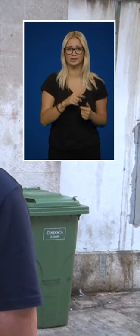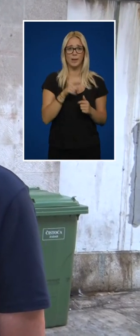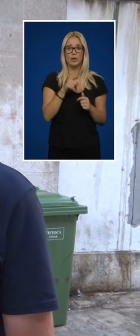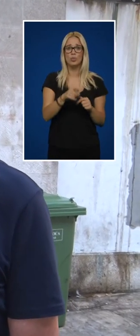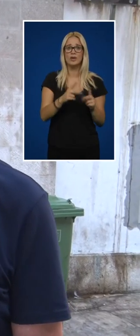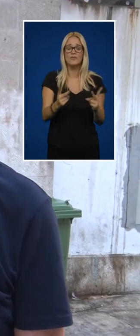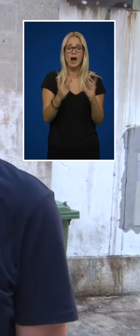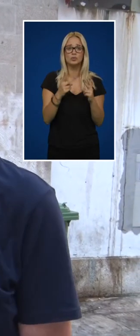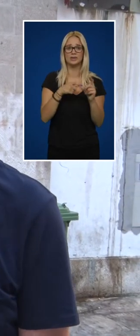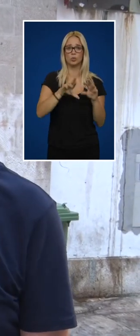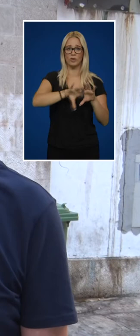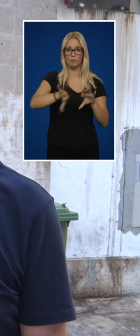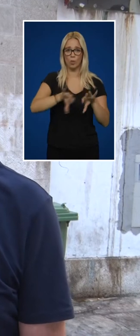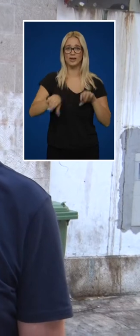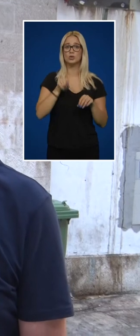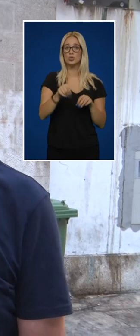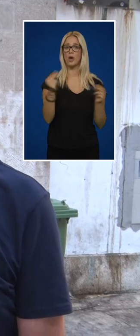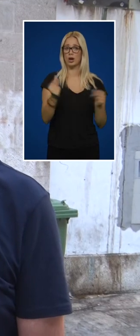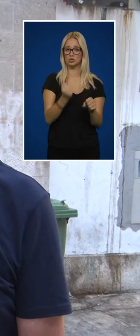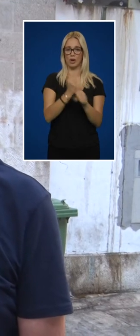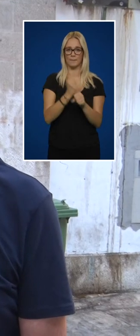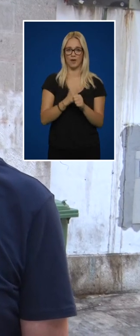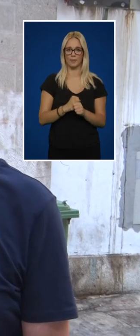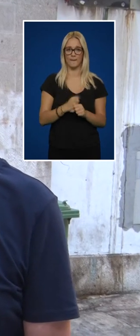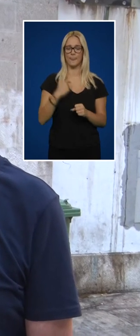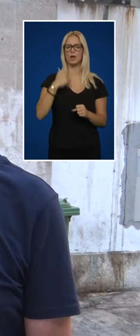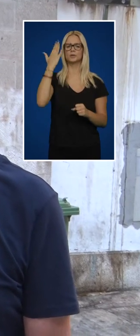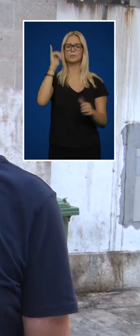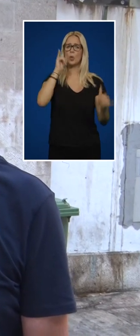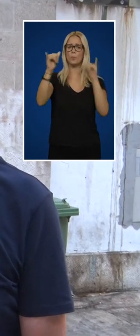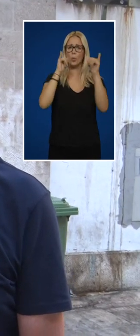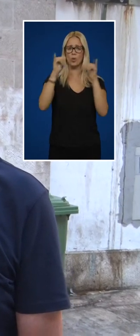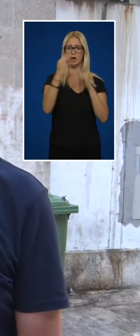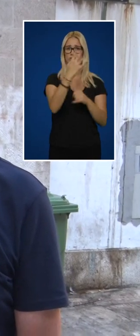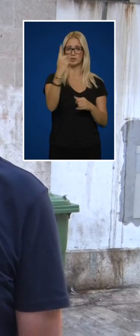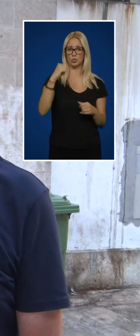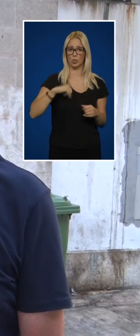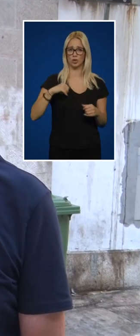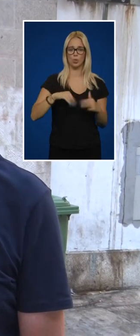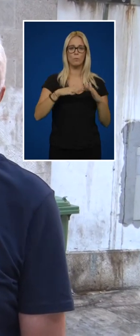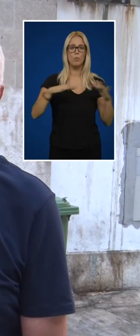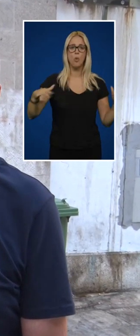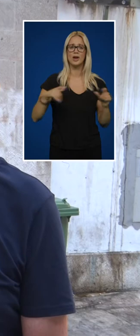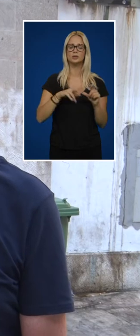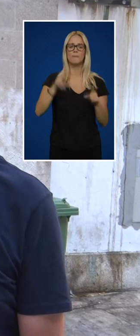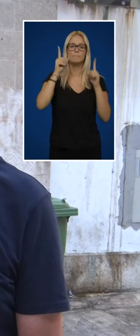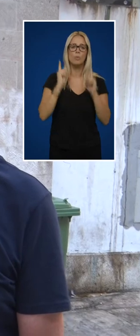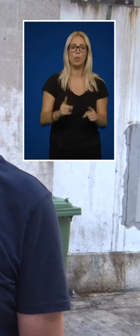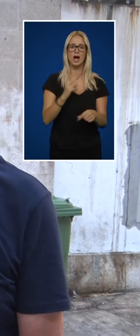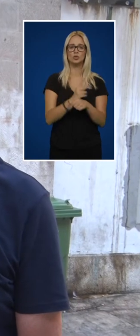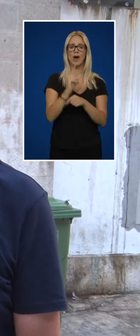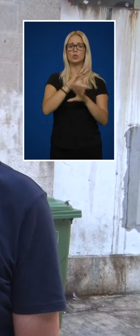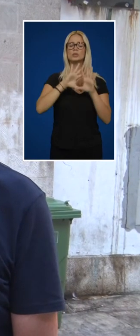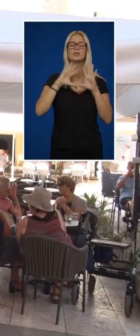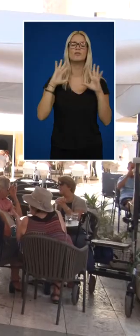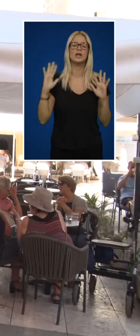i truje se sve, pa je to bitno da se odvaja i od toga se ipak nešto i opet